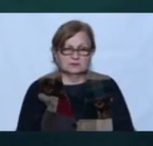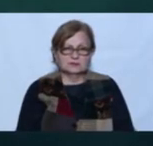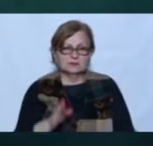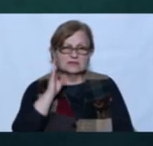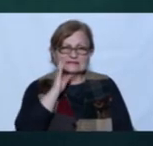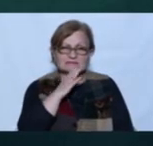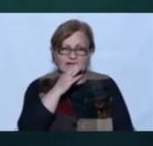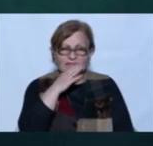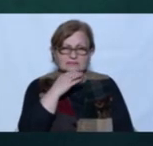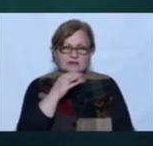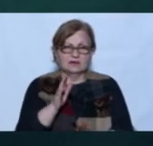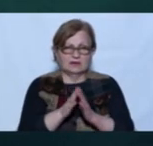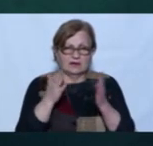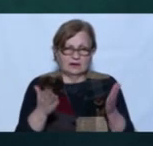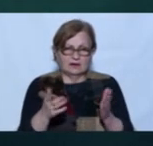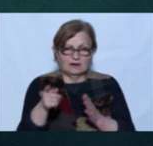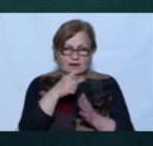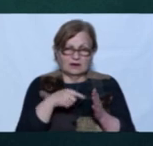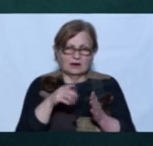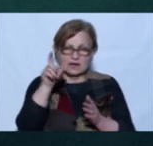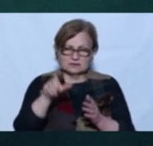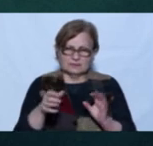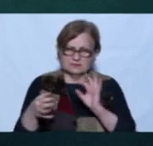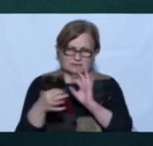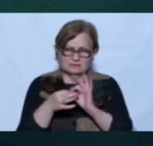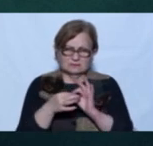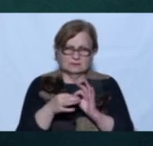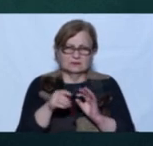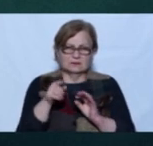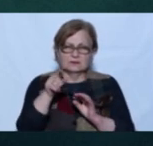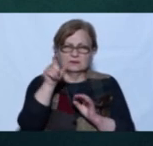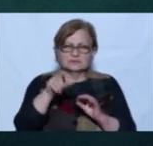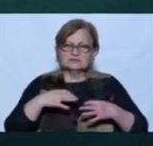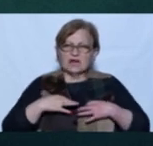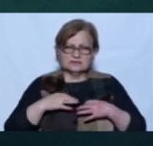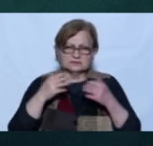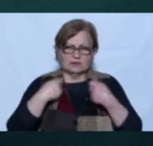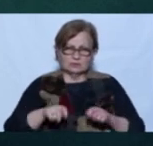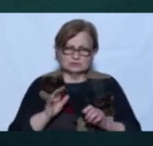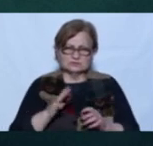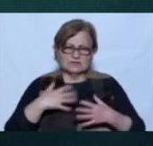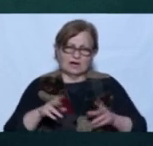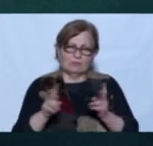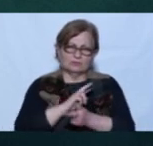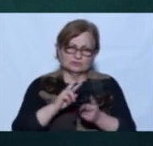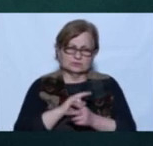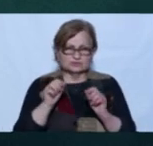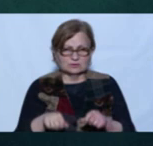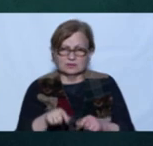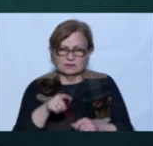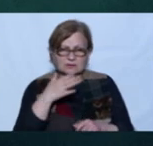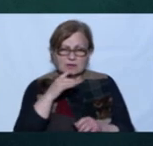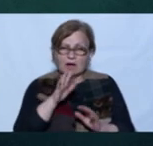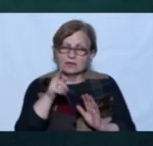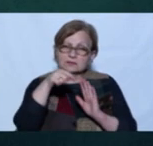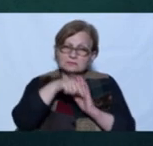დედაენა გარეგნობით როდია ადამიანის არსებასთან შეკავშირებული, იგი როდი გავს ტანისამოს, რომლის გამოცვლა ადვილად და უნებლად შეიძლება. მას აქვს